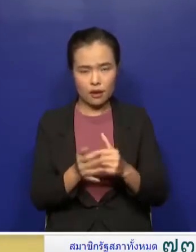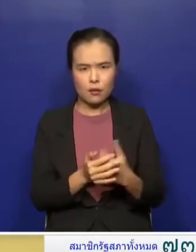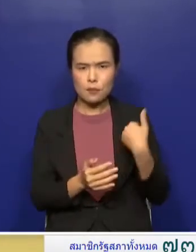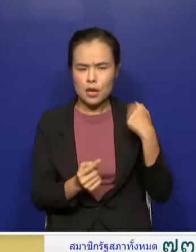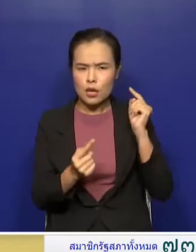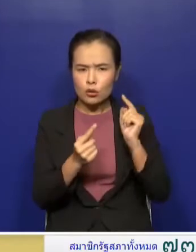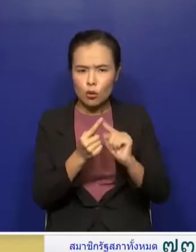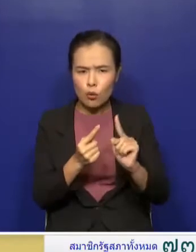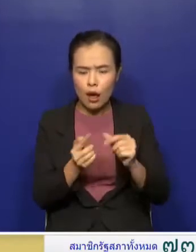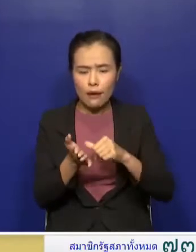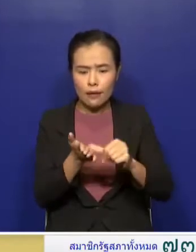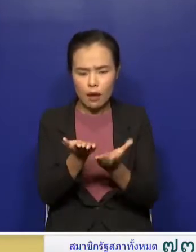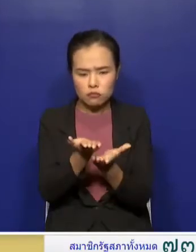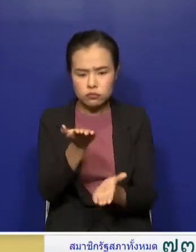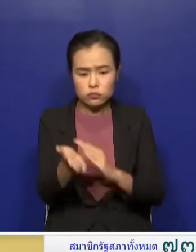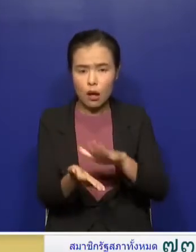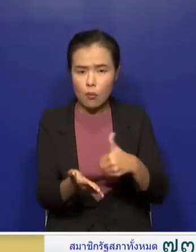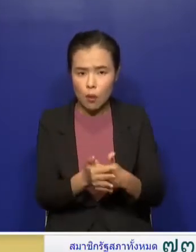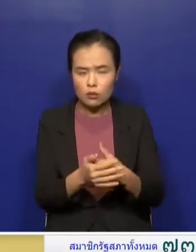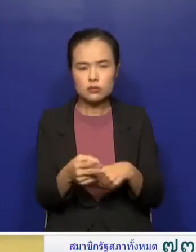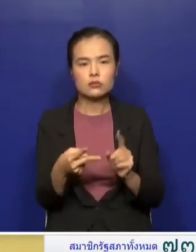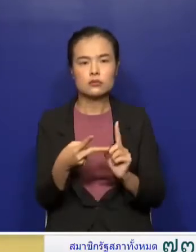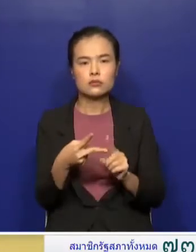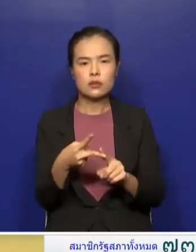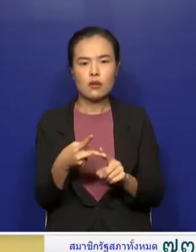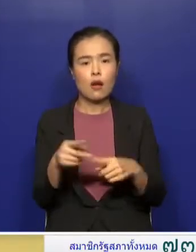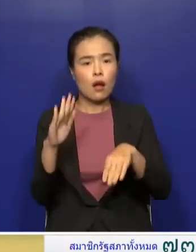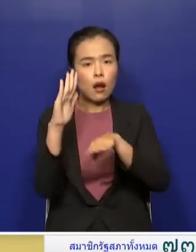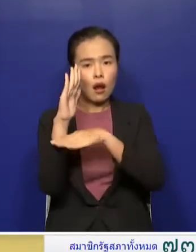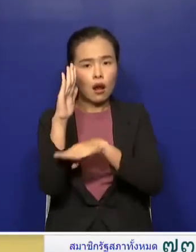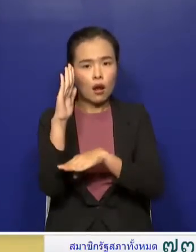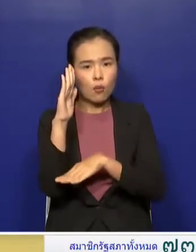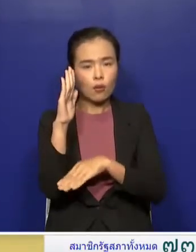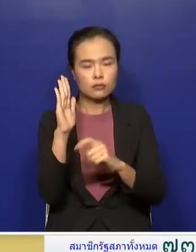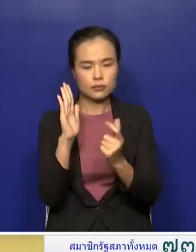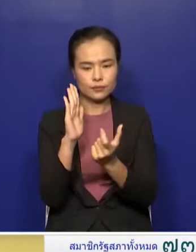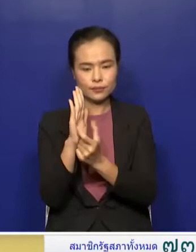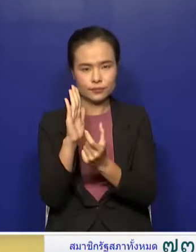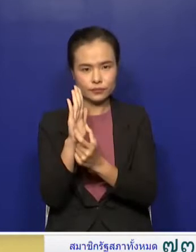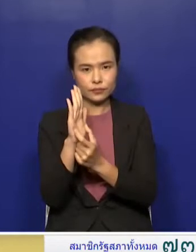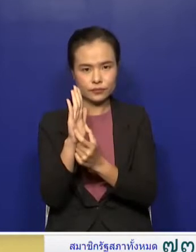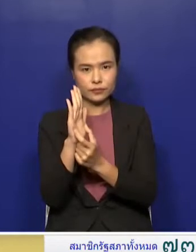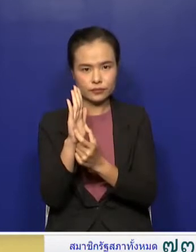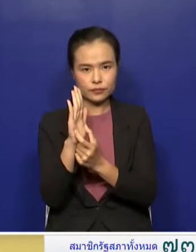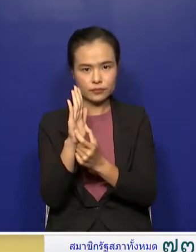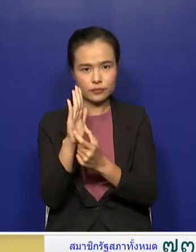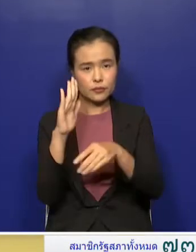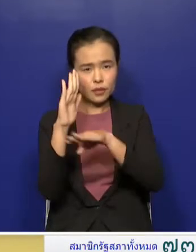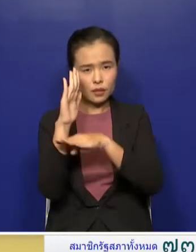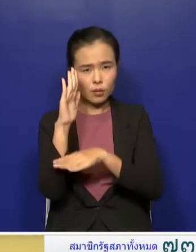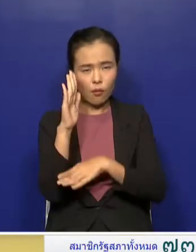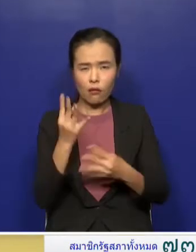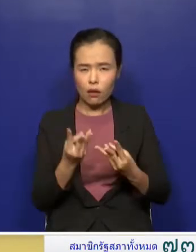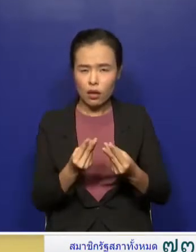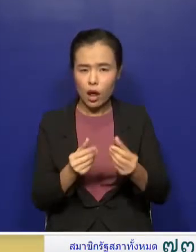เข้าข่ายว่าแก้ทั้งฉบับหรือไม่ 2กระบวนการที่เราบัญญัติเนี่ยมันเป็นกระบวนการที่ละเอียดรอบคอบ